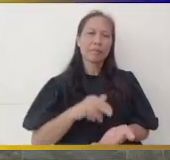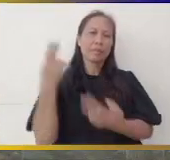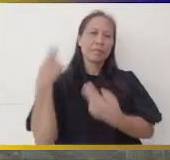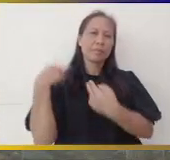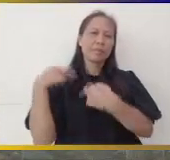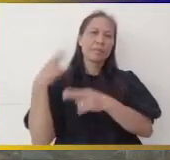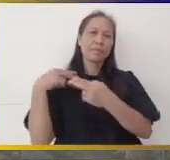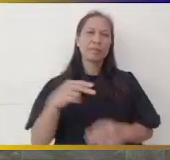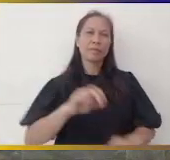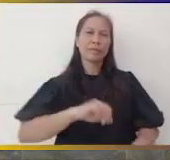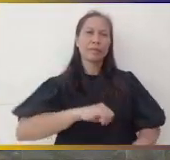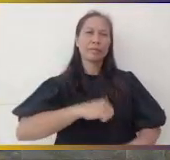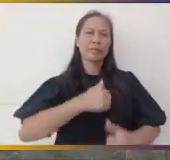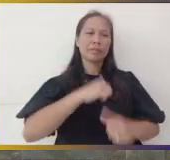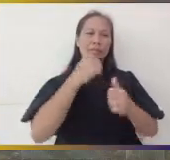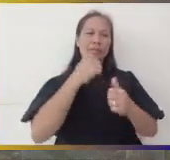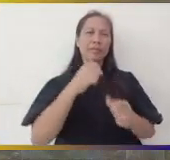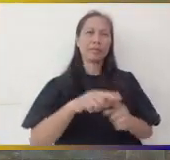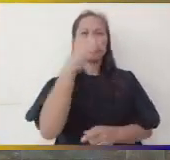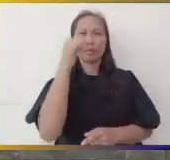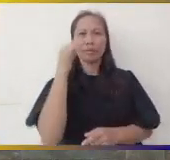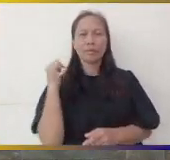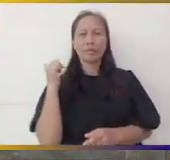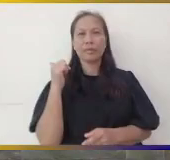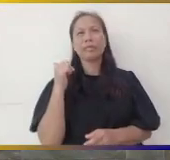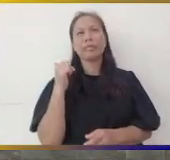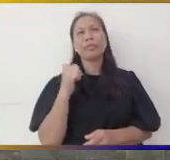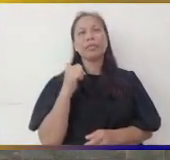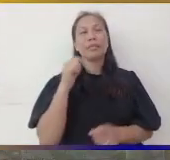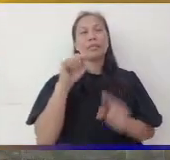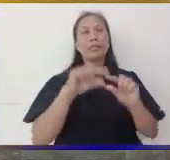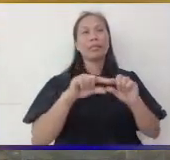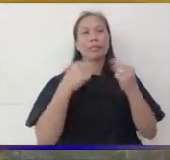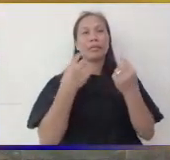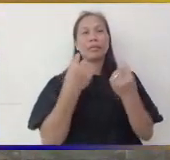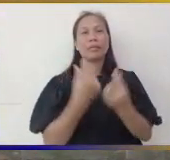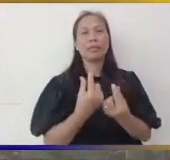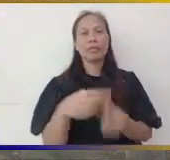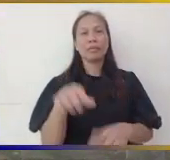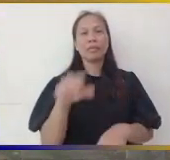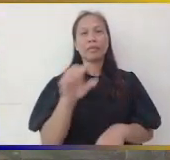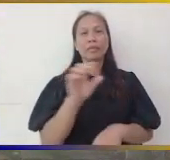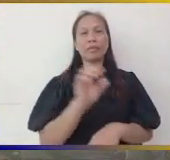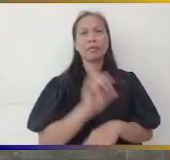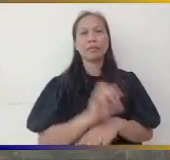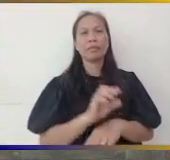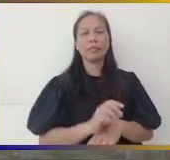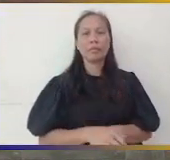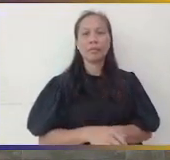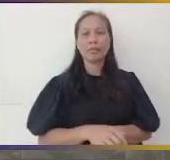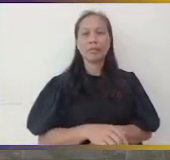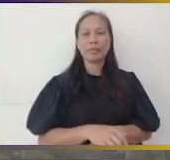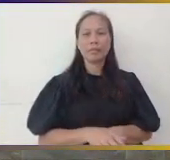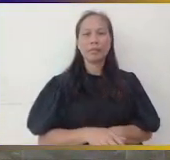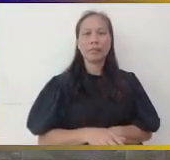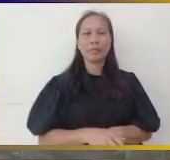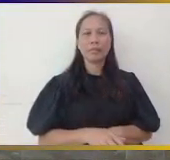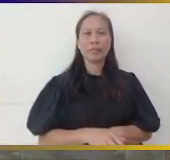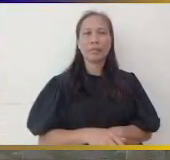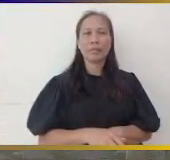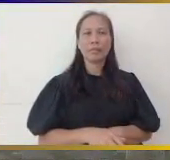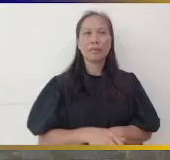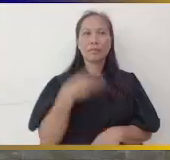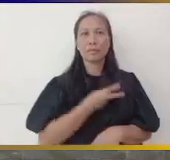para magyabang sa ibang grupo ng panal tayo na o kami yung tama kami yung tama no hindi maiigi ang unang-una para sa atin Maliwanag na tayo yung